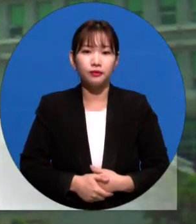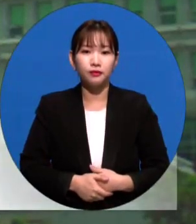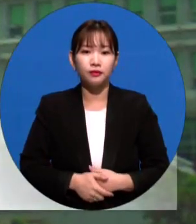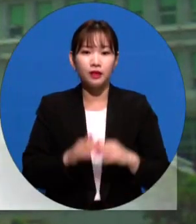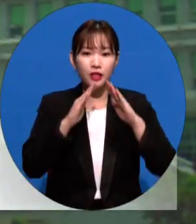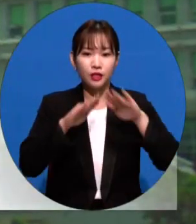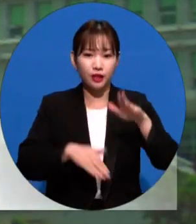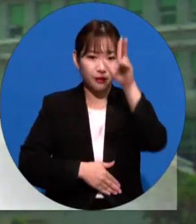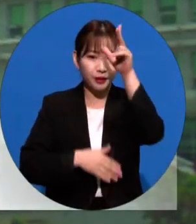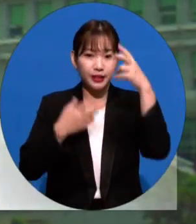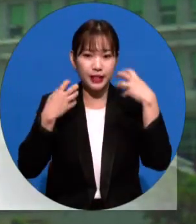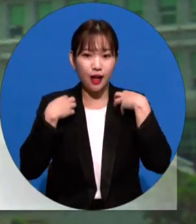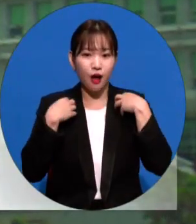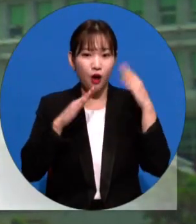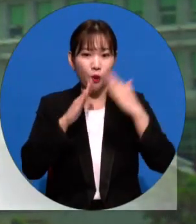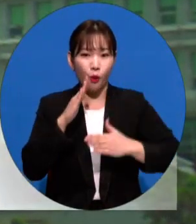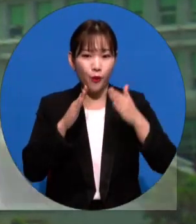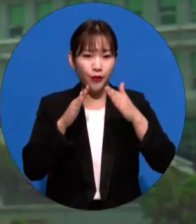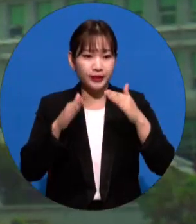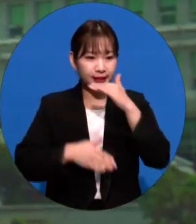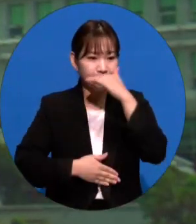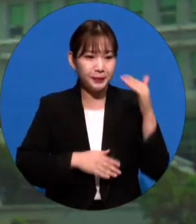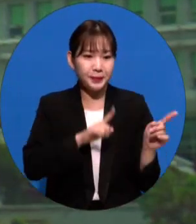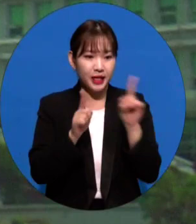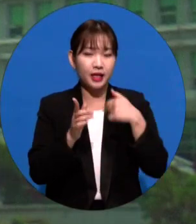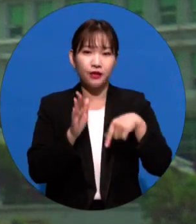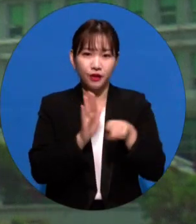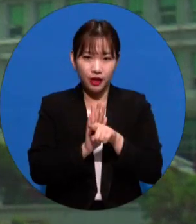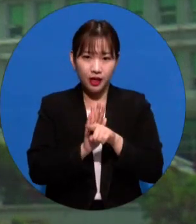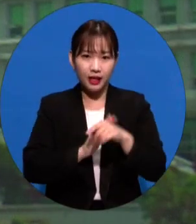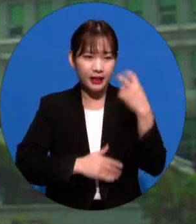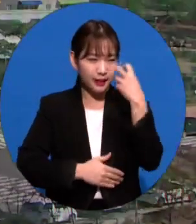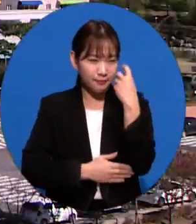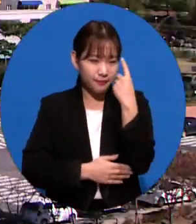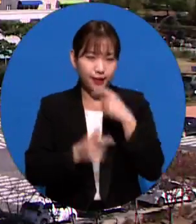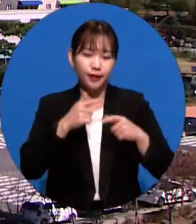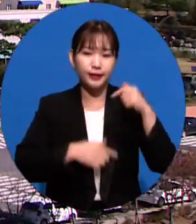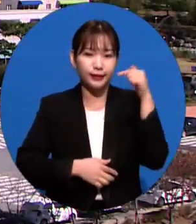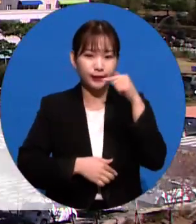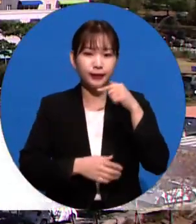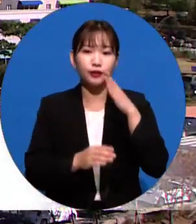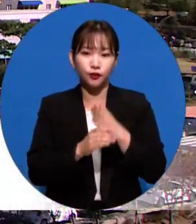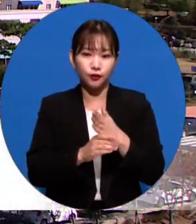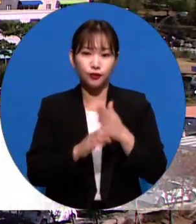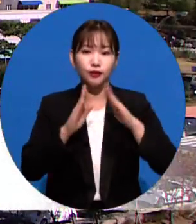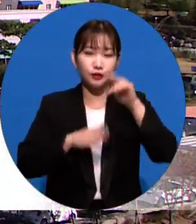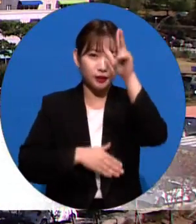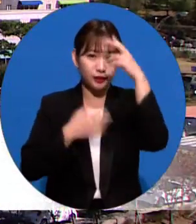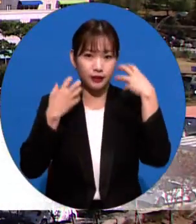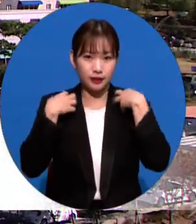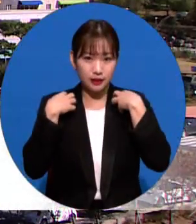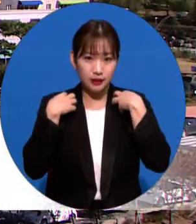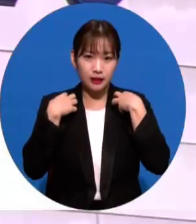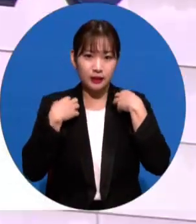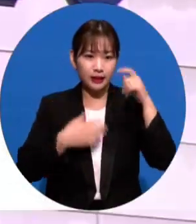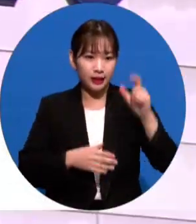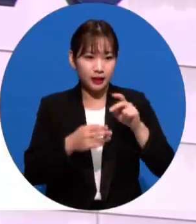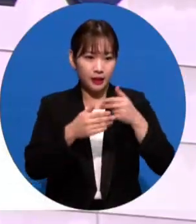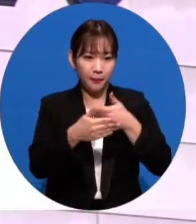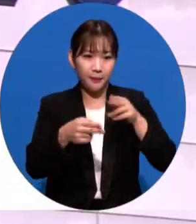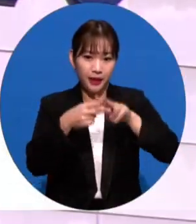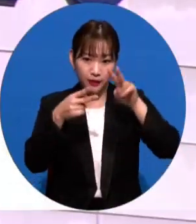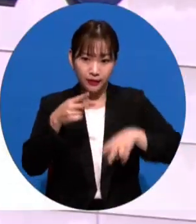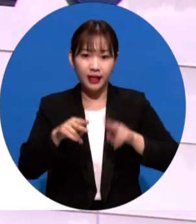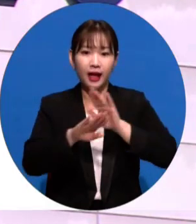다음 뉴스입니다 전남경찰청에 공직기간 확립을 위한 복무감사를 강화하고 있습니다 전남경찰청은 강력한